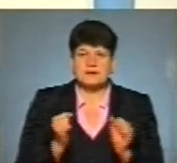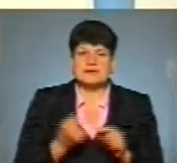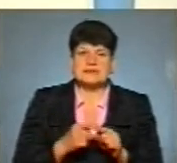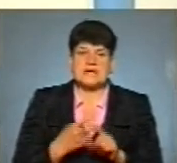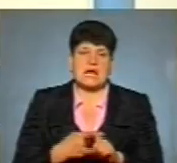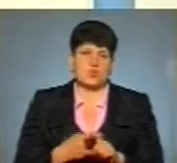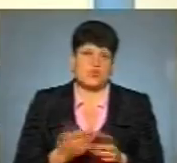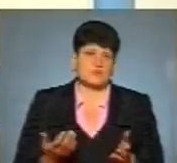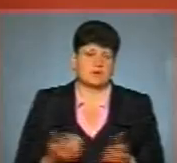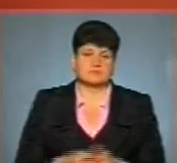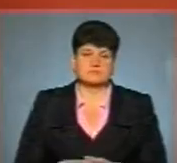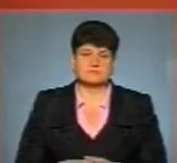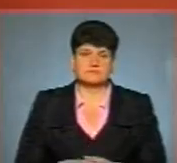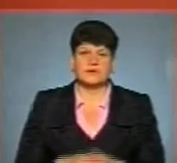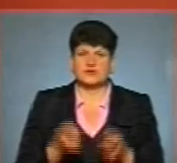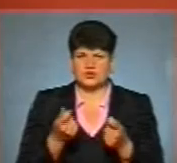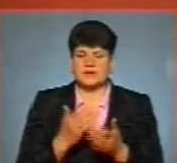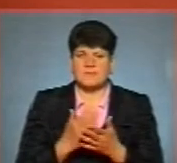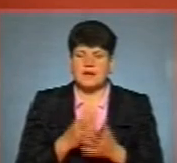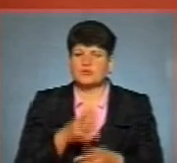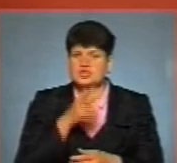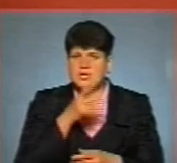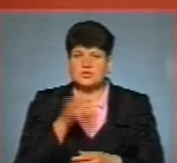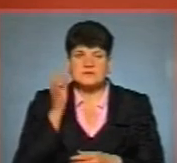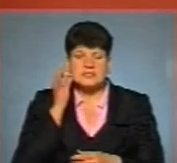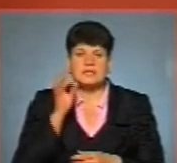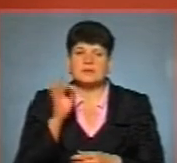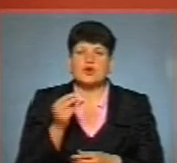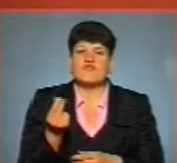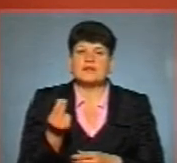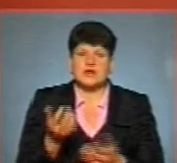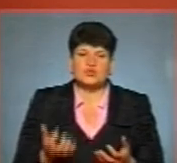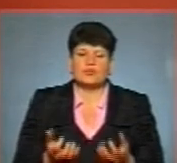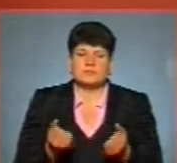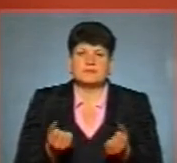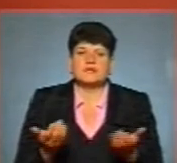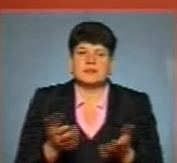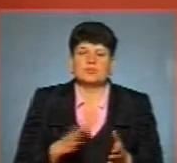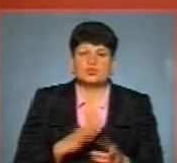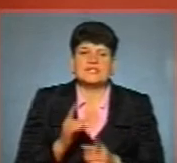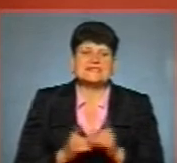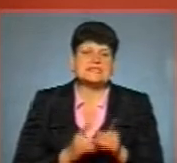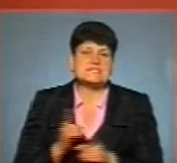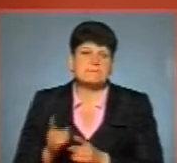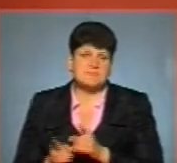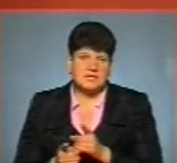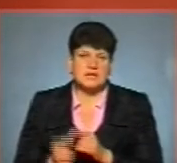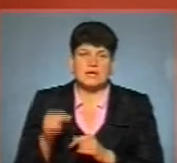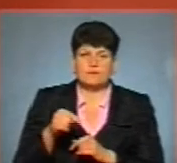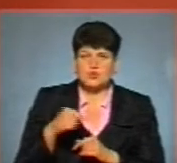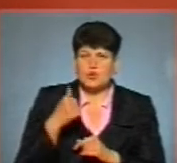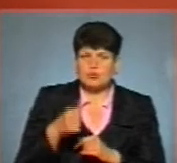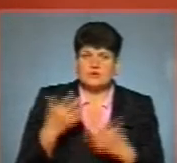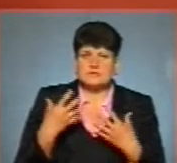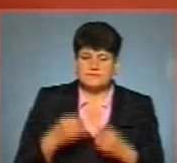картопля. Трохи ще маємо часу, аби згадати про фінансову підтримку. Які відбулися зміни, і в цьому році вони